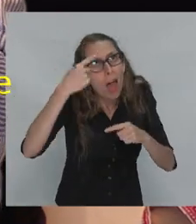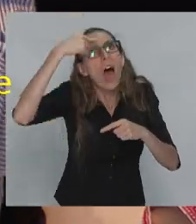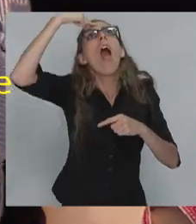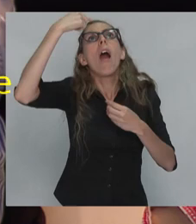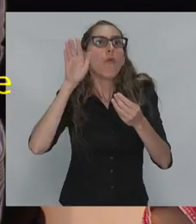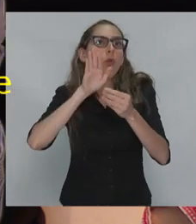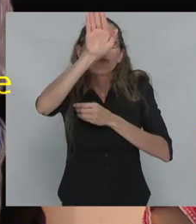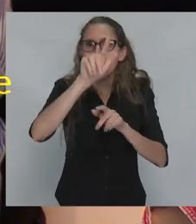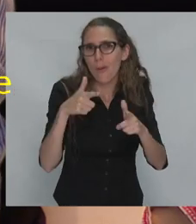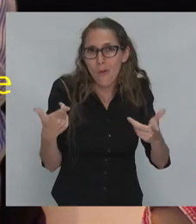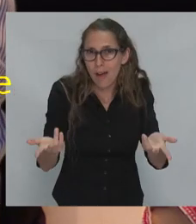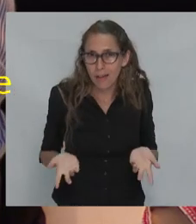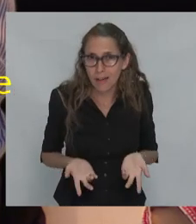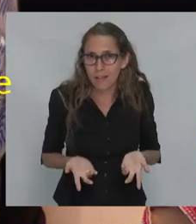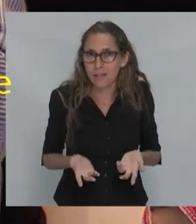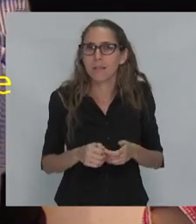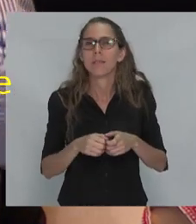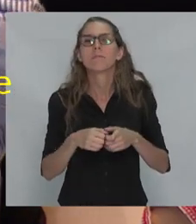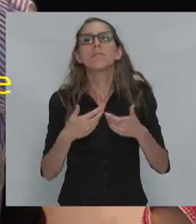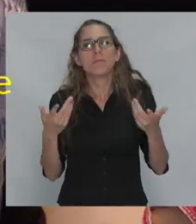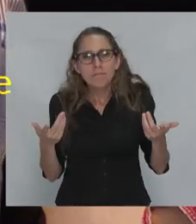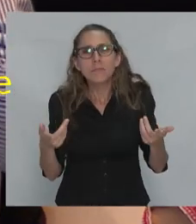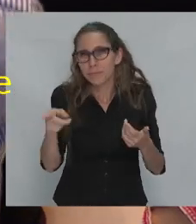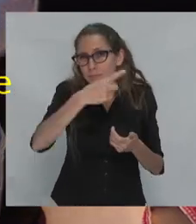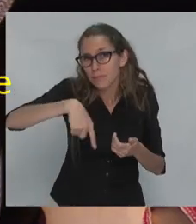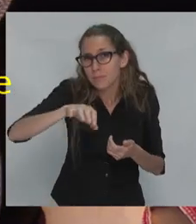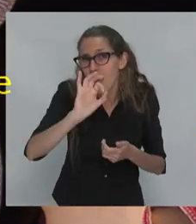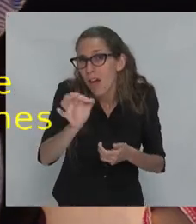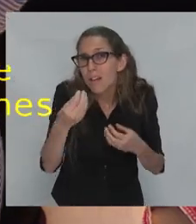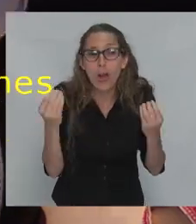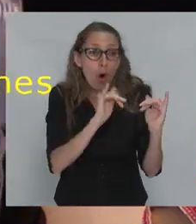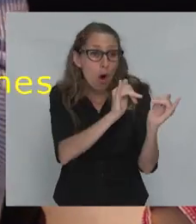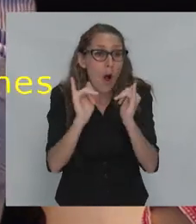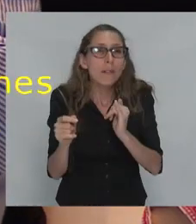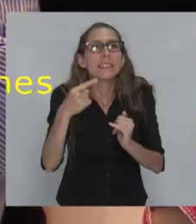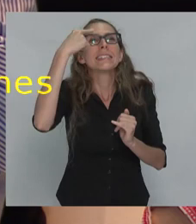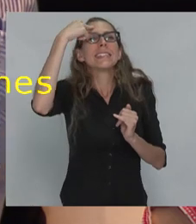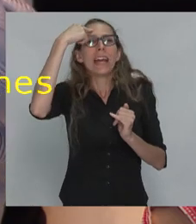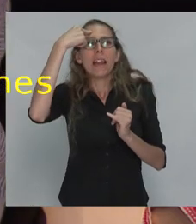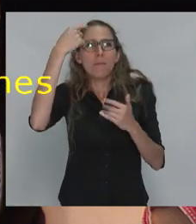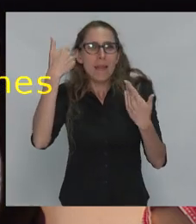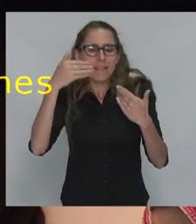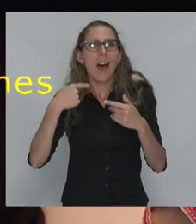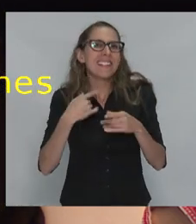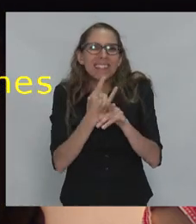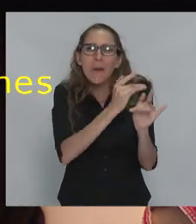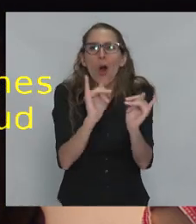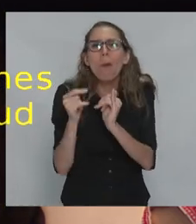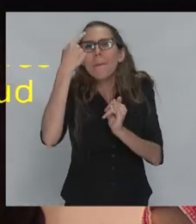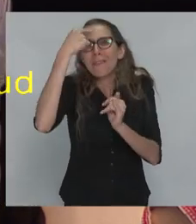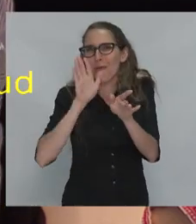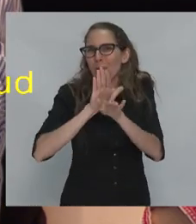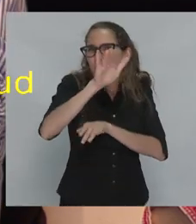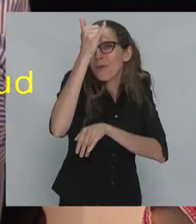moment, sa vie est devant elle. Aujourd'hui, l'occupation, son principal but, est de dire à